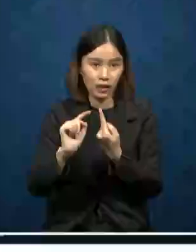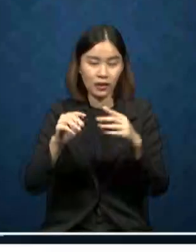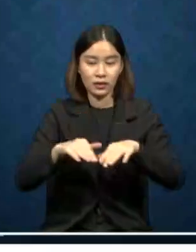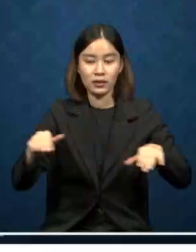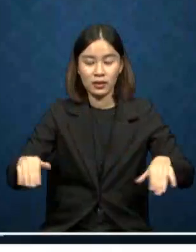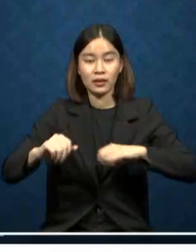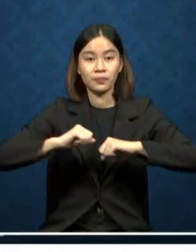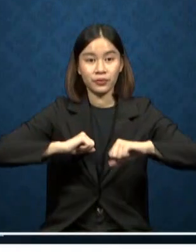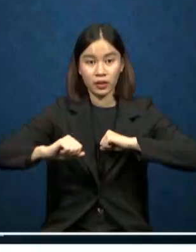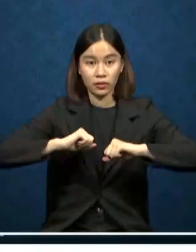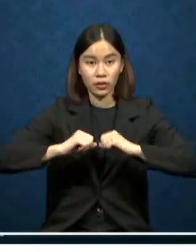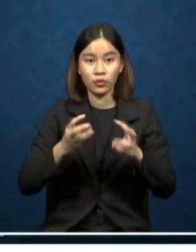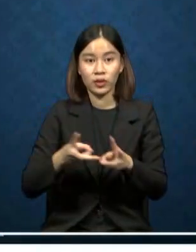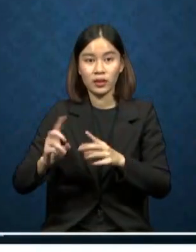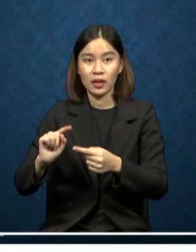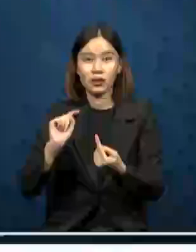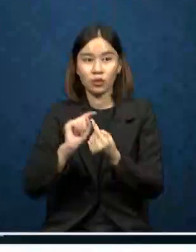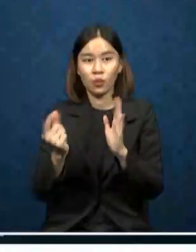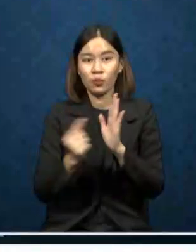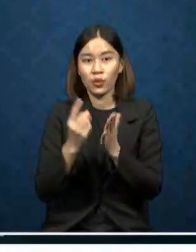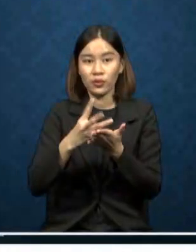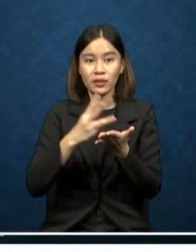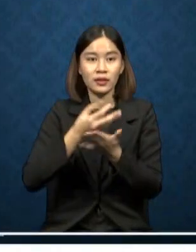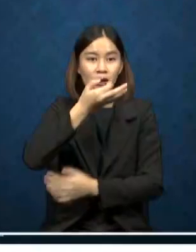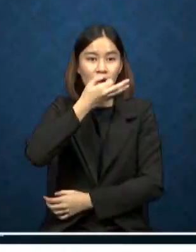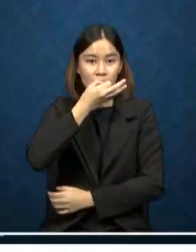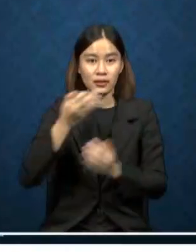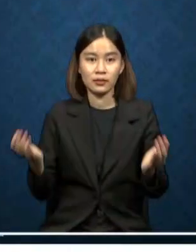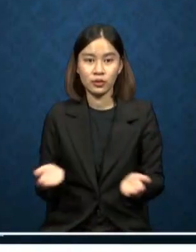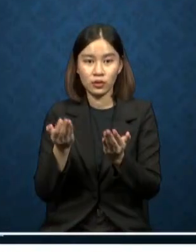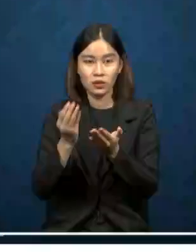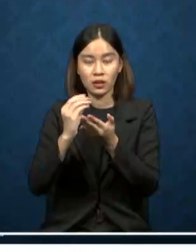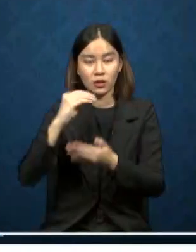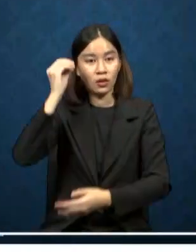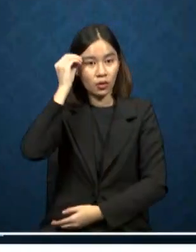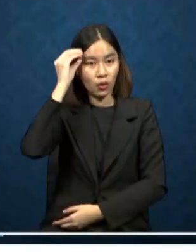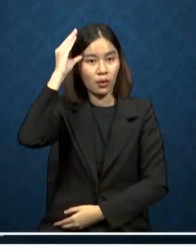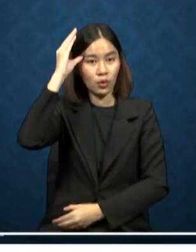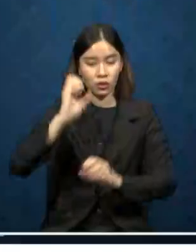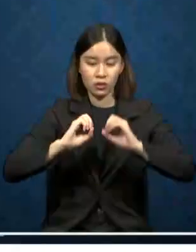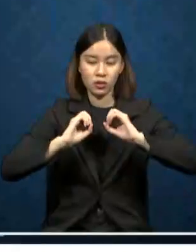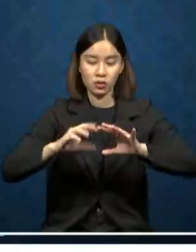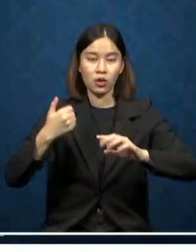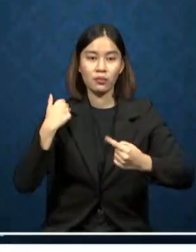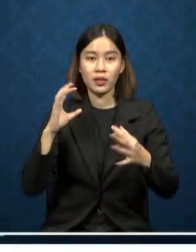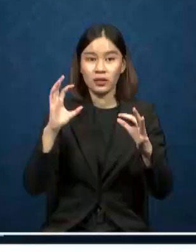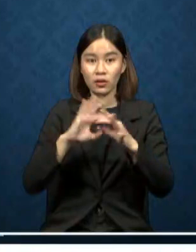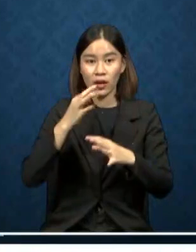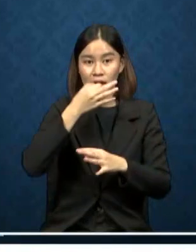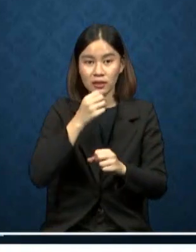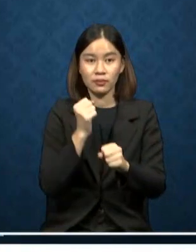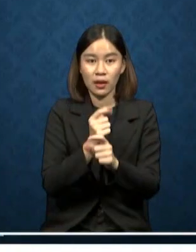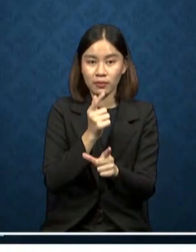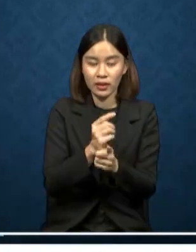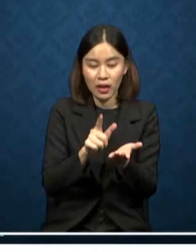และเยาวชนโดยบรรจุเป็นวิชาชีพส่งเสริมให้ความรู้และอาชีพในด้านการปลูกหมอนเลี้ยง